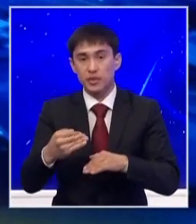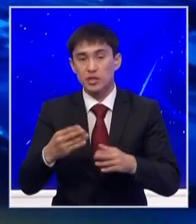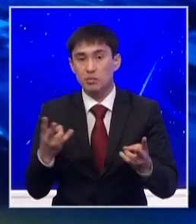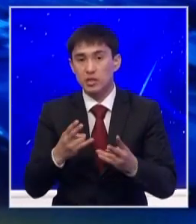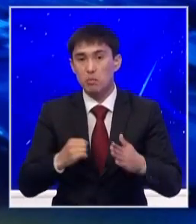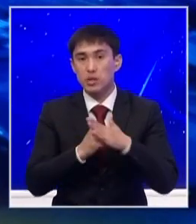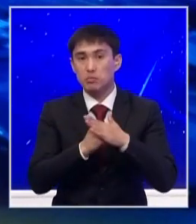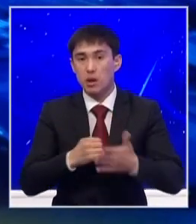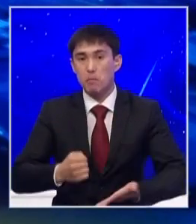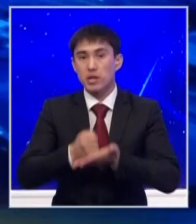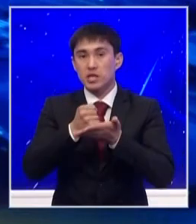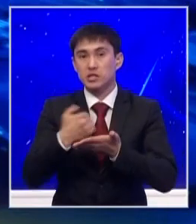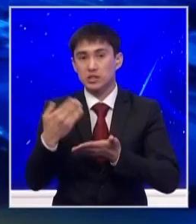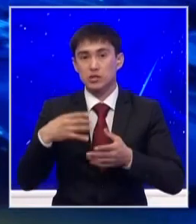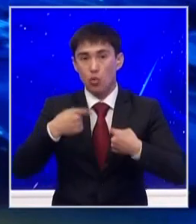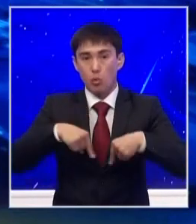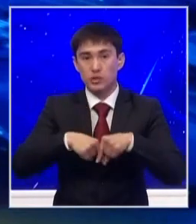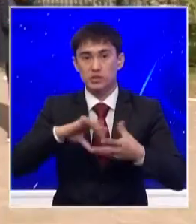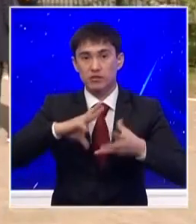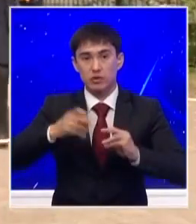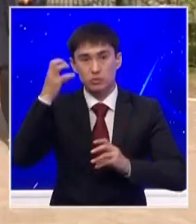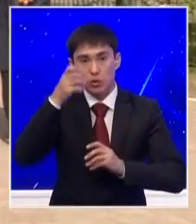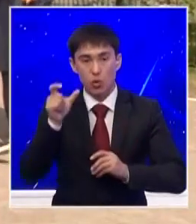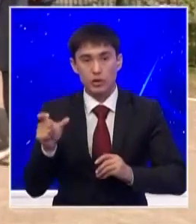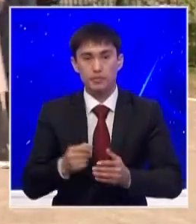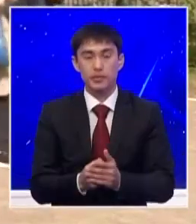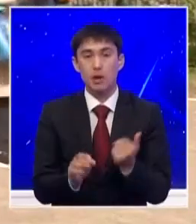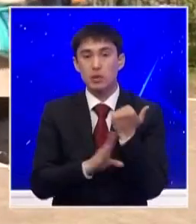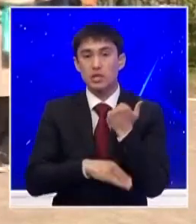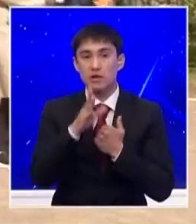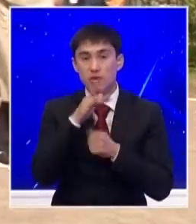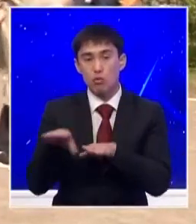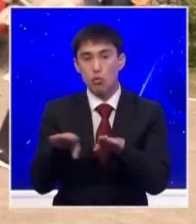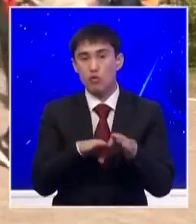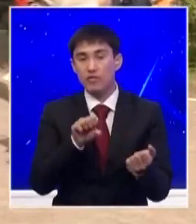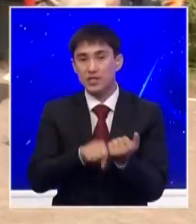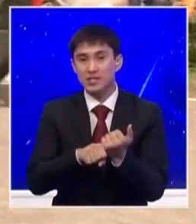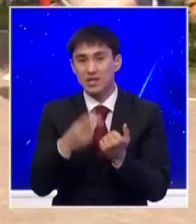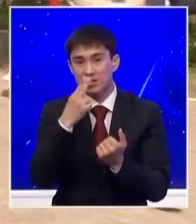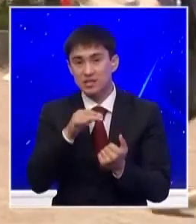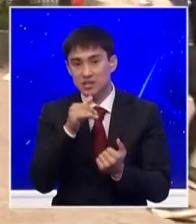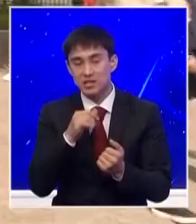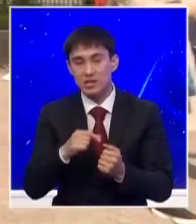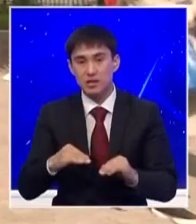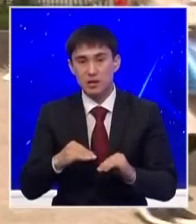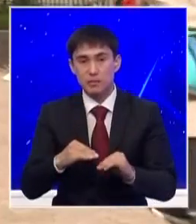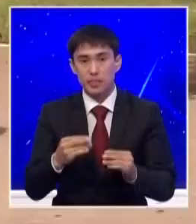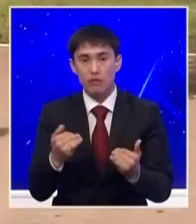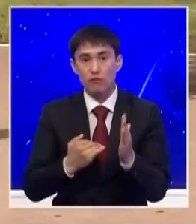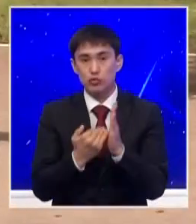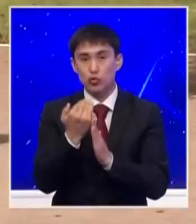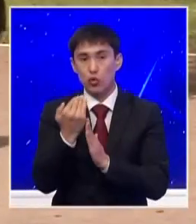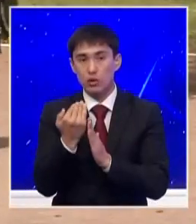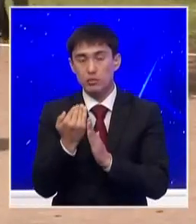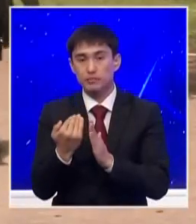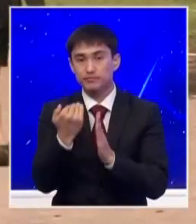стороны общества, заключают психологи. За последнее время уровень насилия над несовершеннолетними поражает высокими